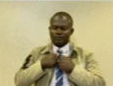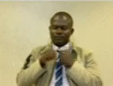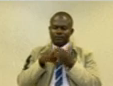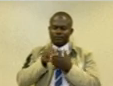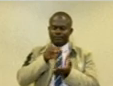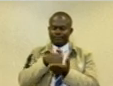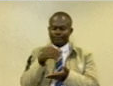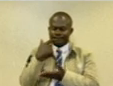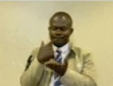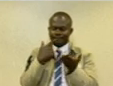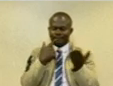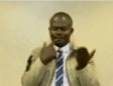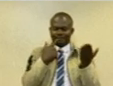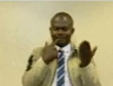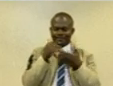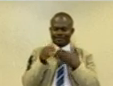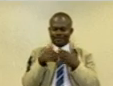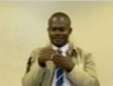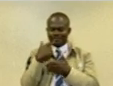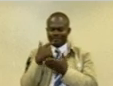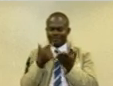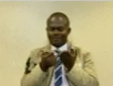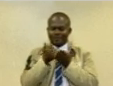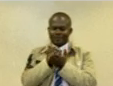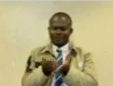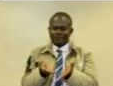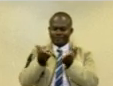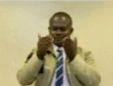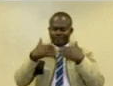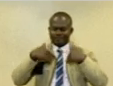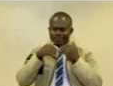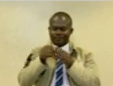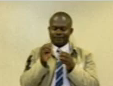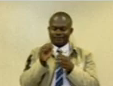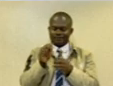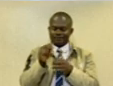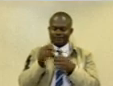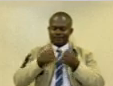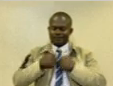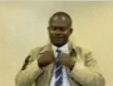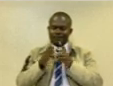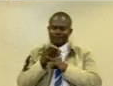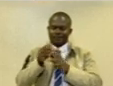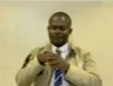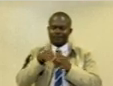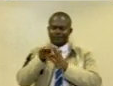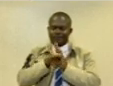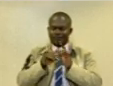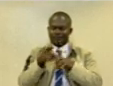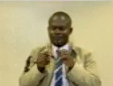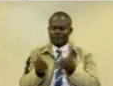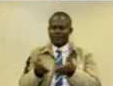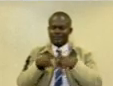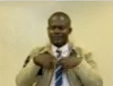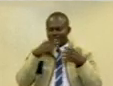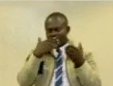cy'igihugu cy'ubwishingizi RSSB mu gufasha kuzamura ishami ry'ubuzima MTN Rwanda binyuze muri gahunda zitandukanye zo kuzamura